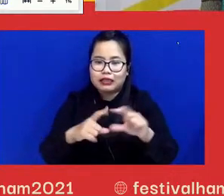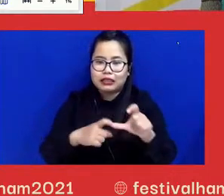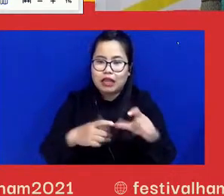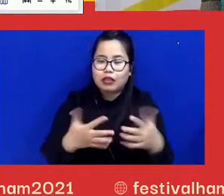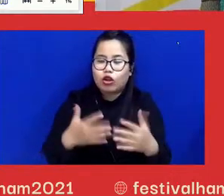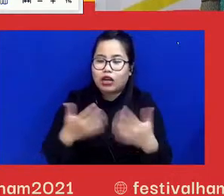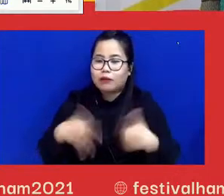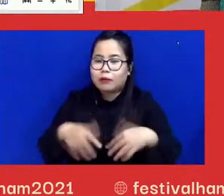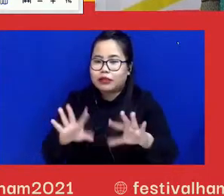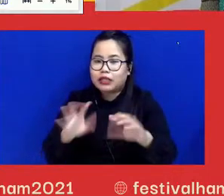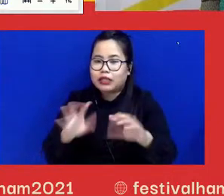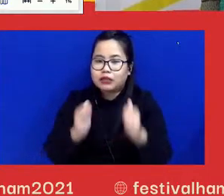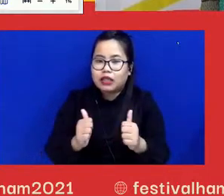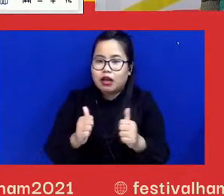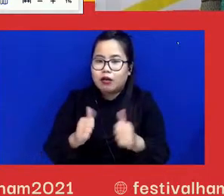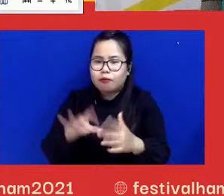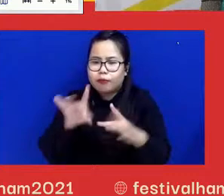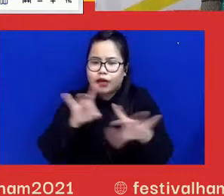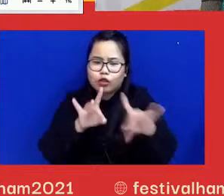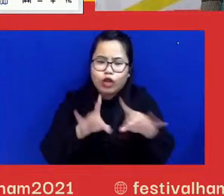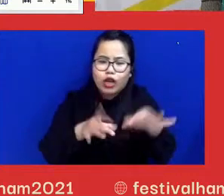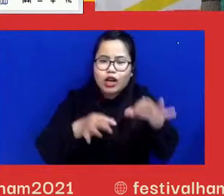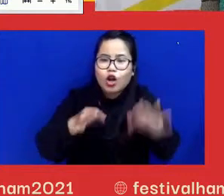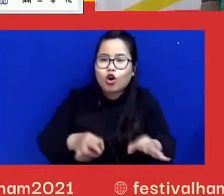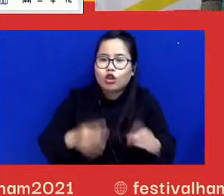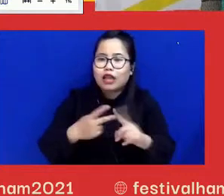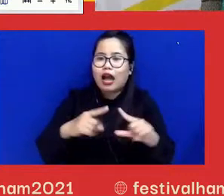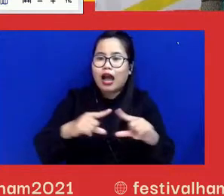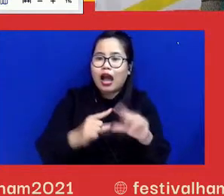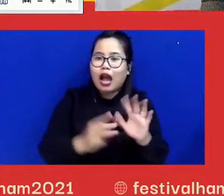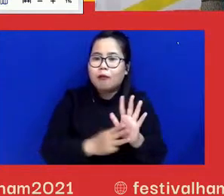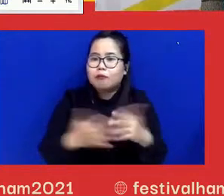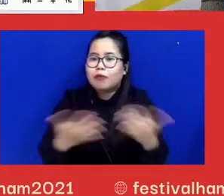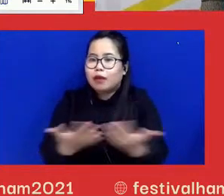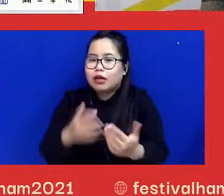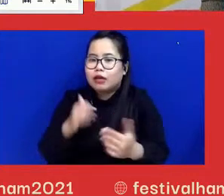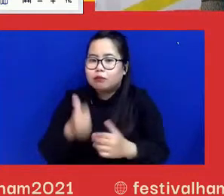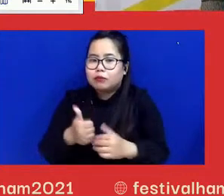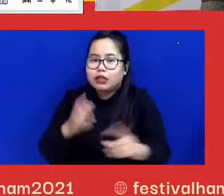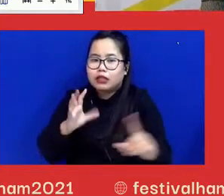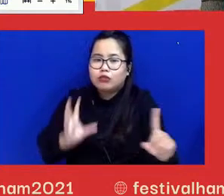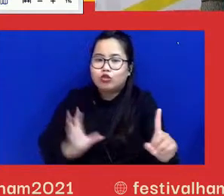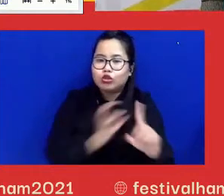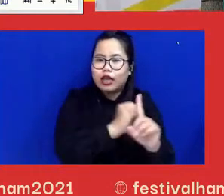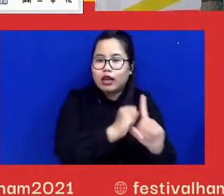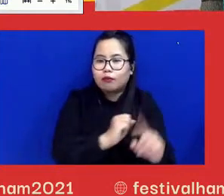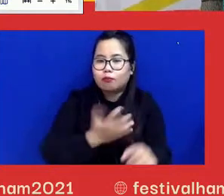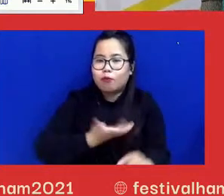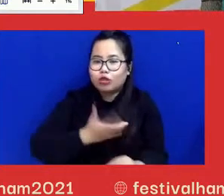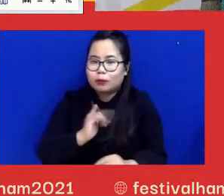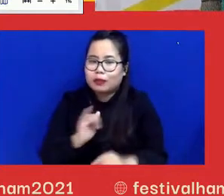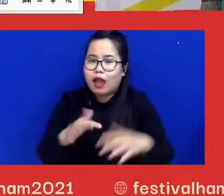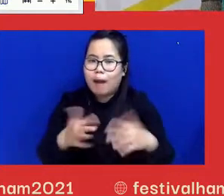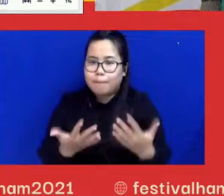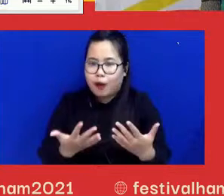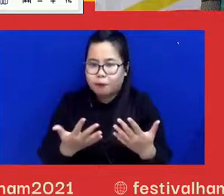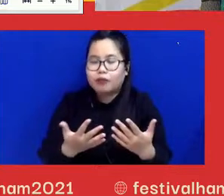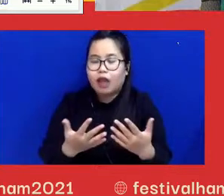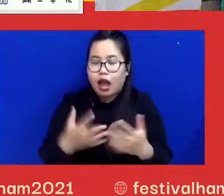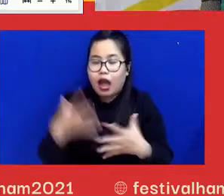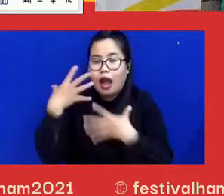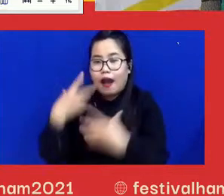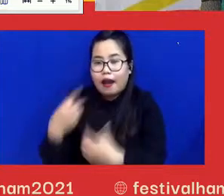menentukan kota HAM seperti apa yang ingin mereka wujudkan. Jadi